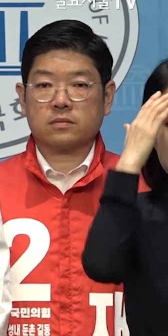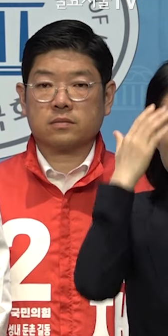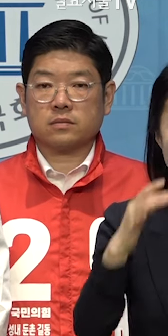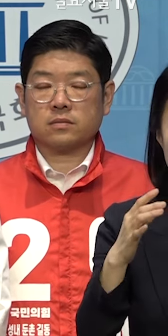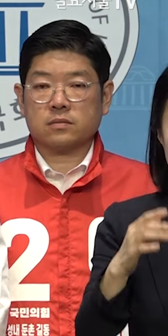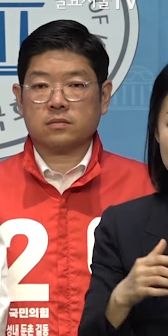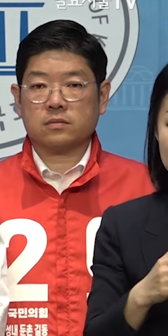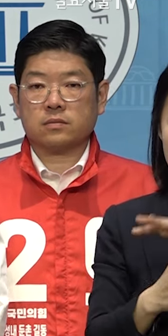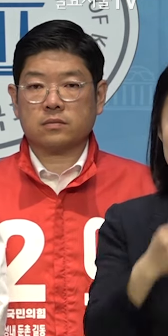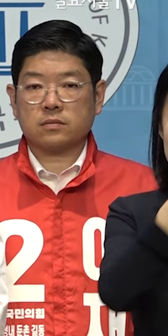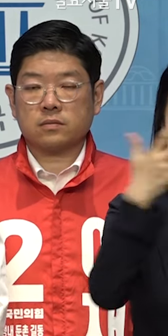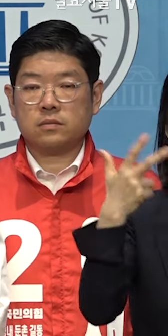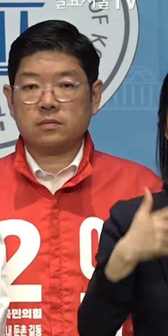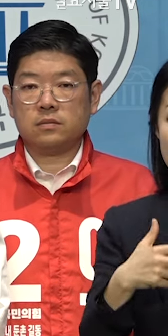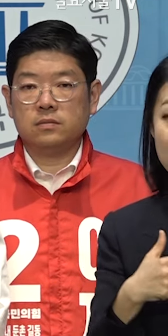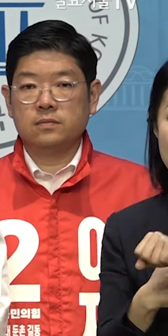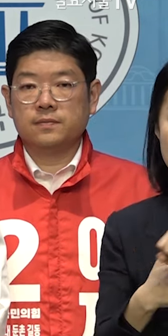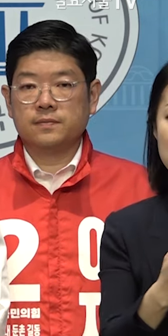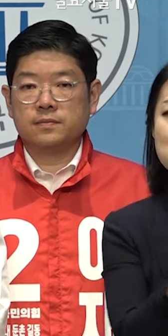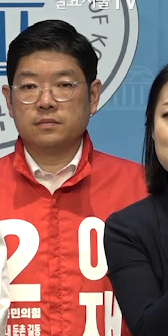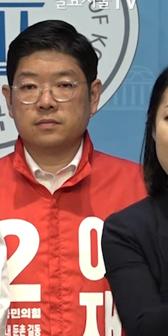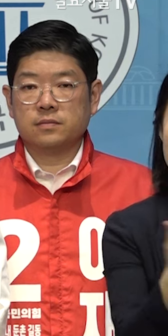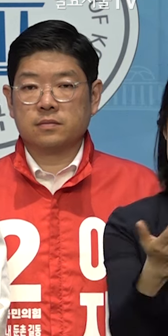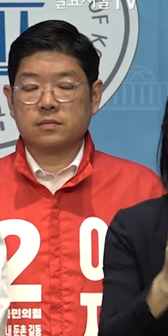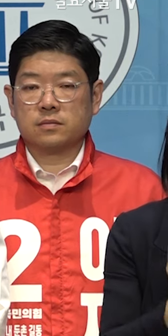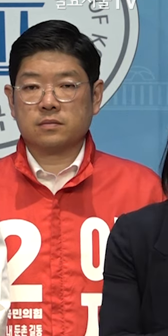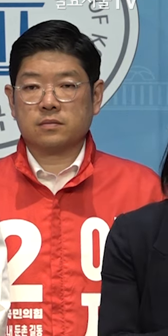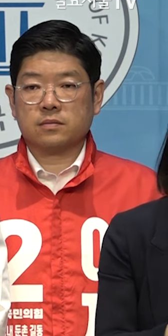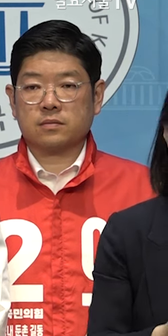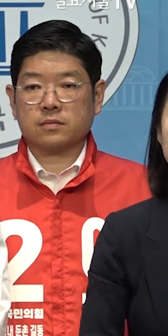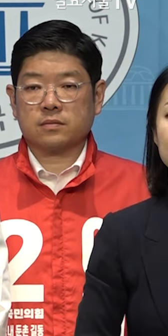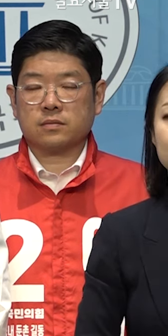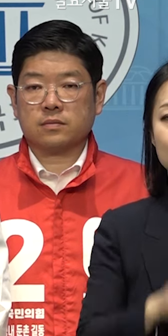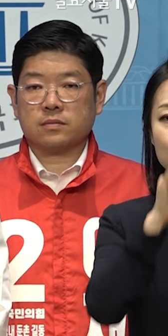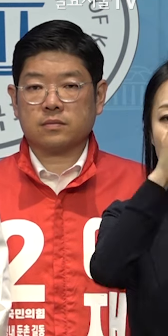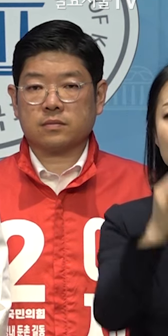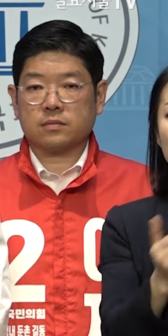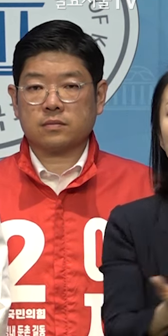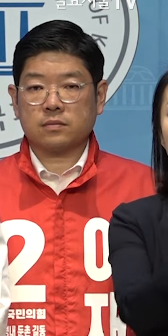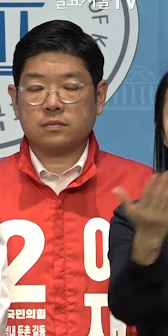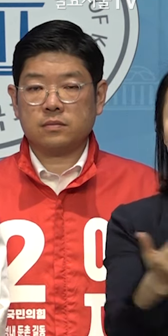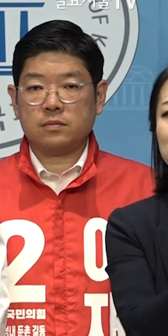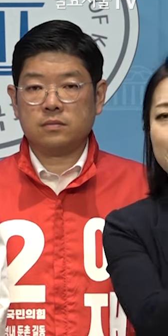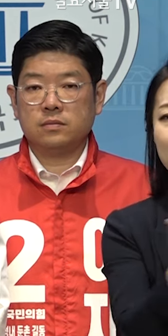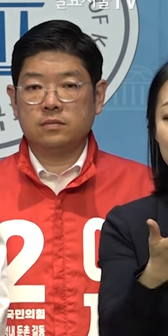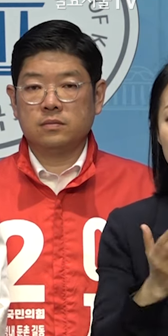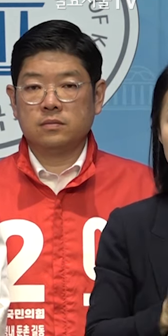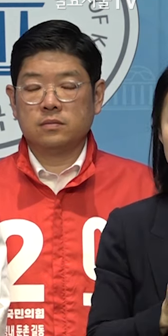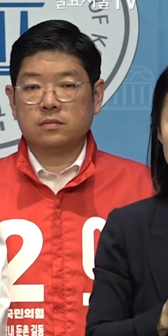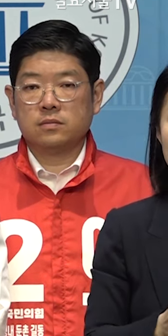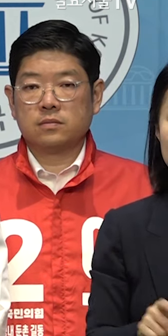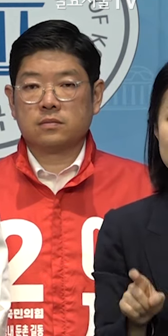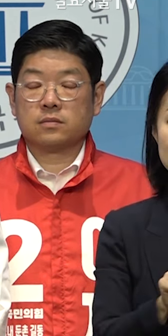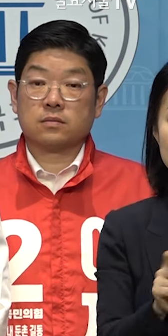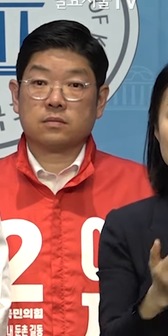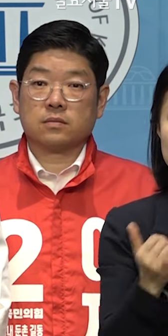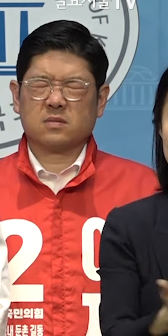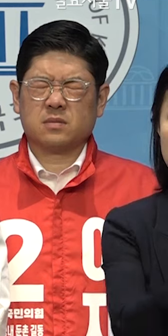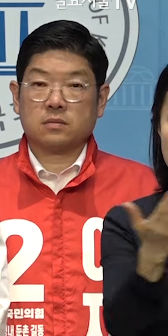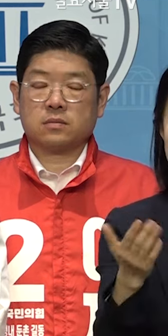이명화 되는 것은 위대한 국민들께서 주시리라 믿습니다 4월 10일